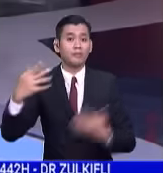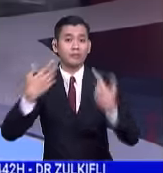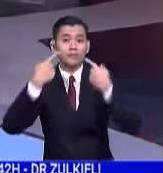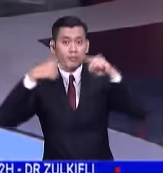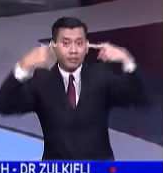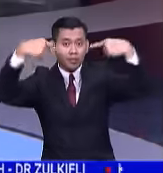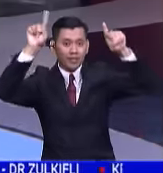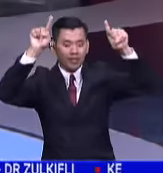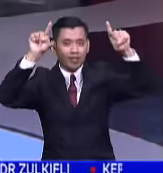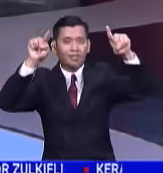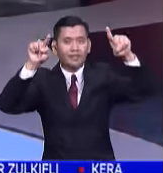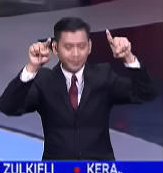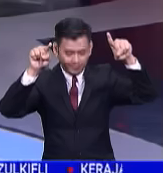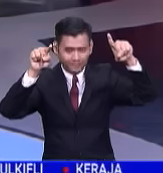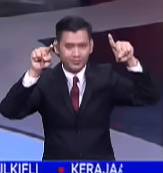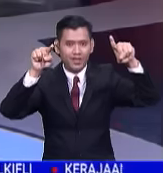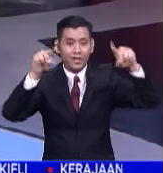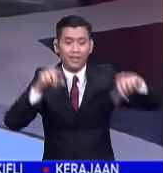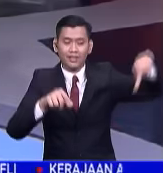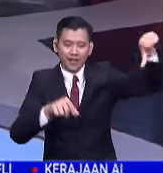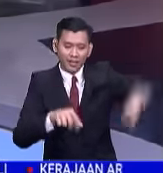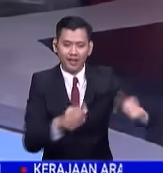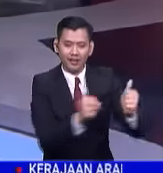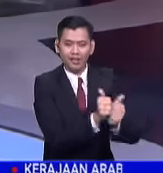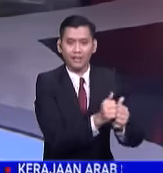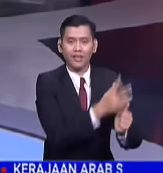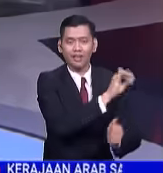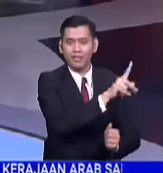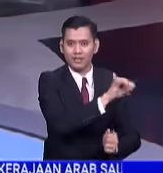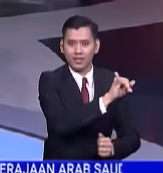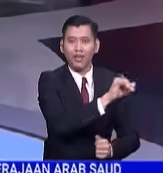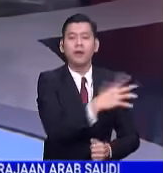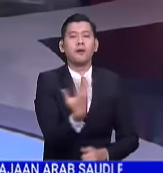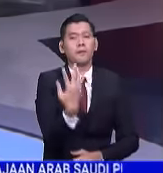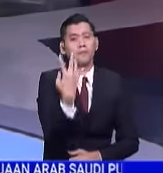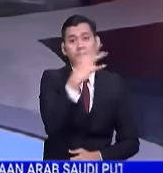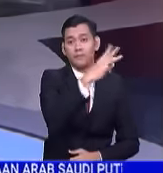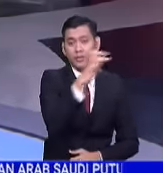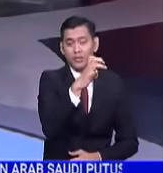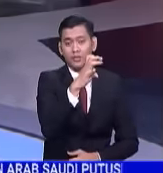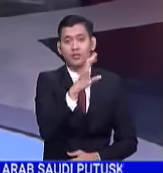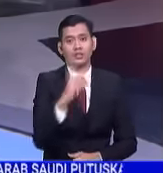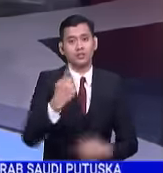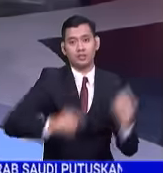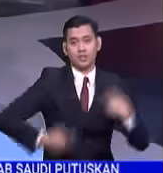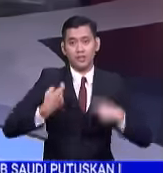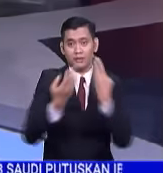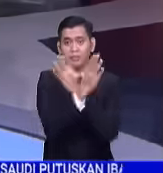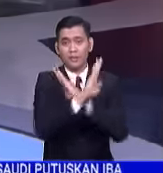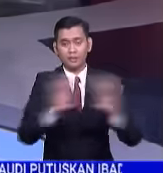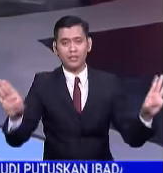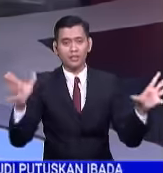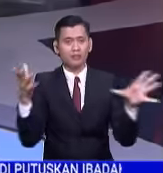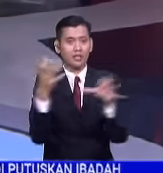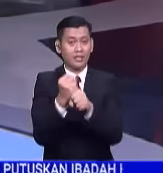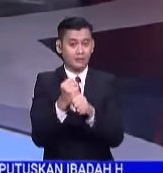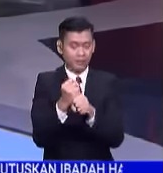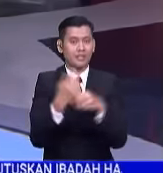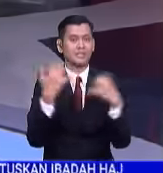berjaya menewaskan perenang Olimpik Wilson Sim dalam acara 400 meter gaya bebas lelaki untuk meraih pingat emas.